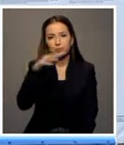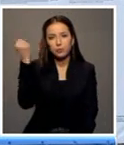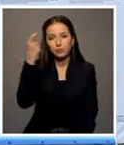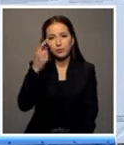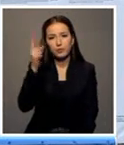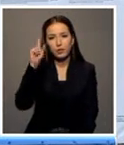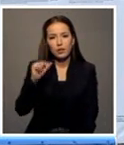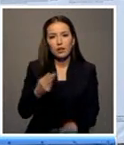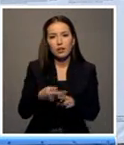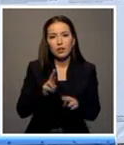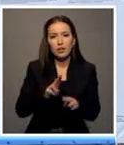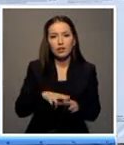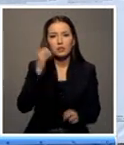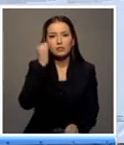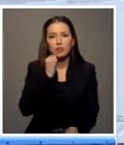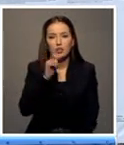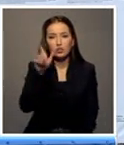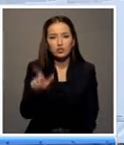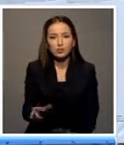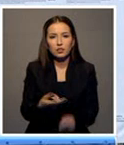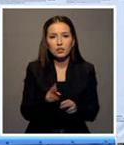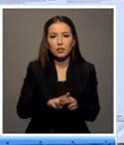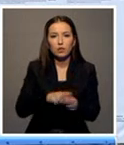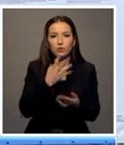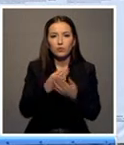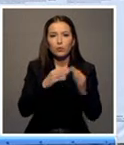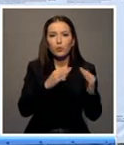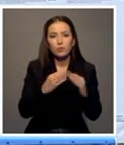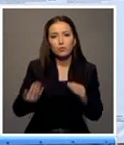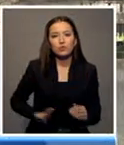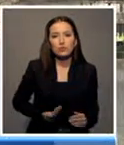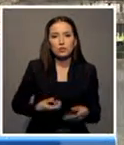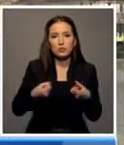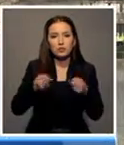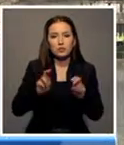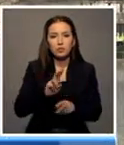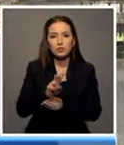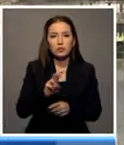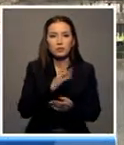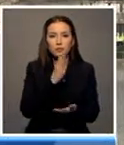Қазір жалғыз басты қария Иорданиядағы босқындар үйінде тұрып жатыр екен.